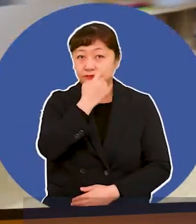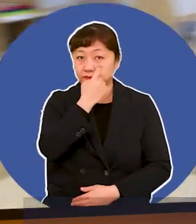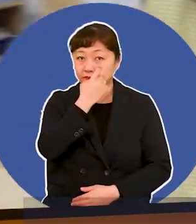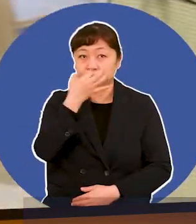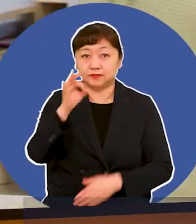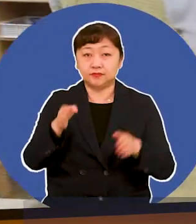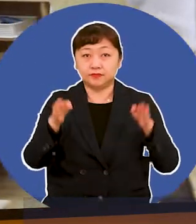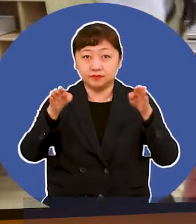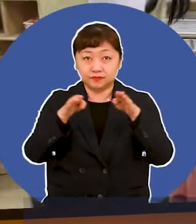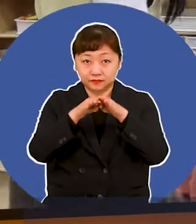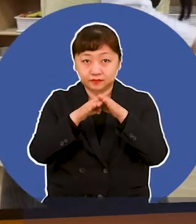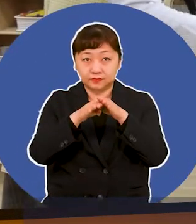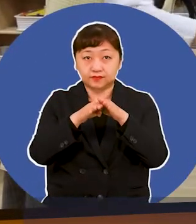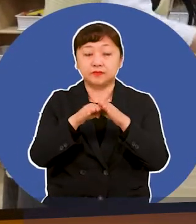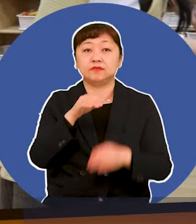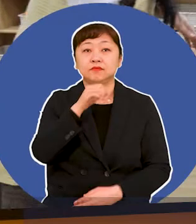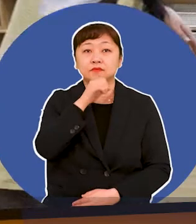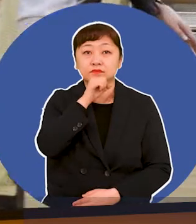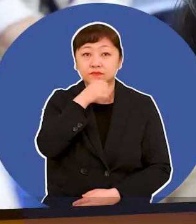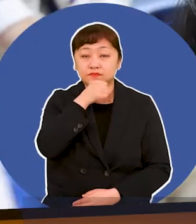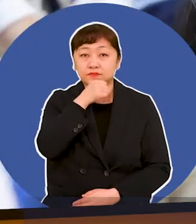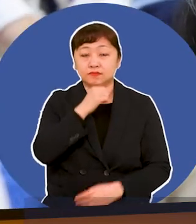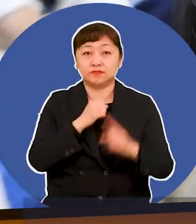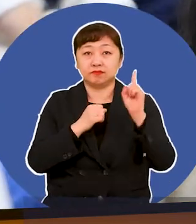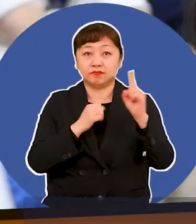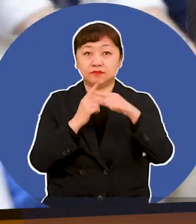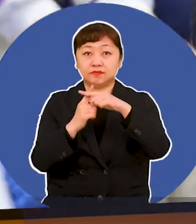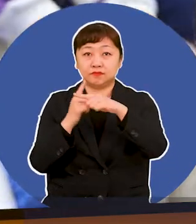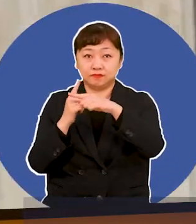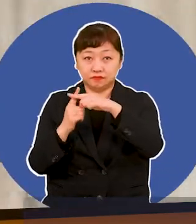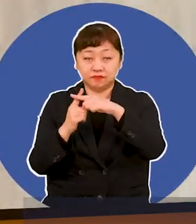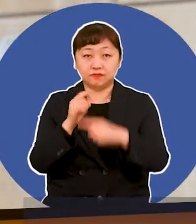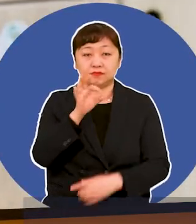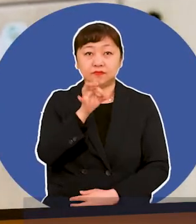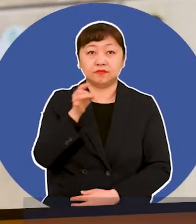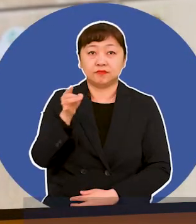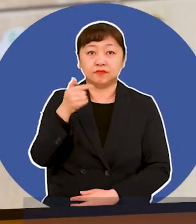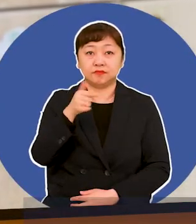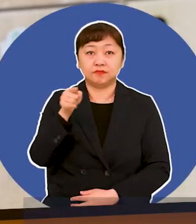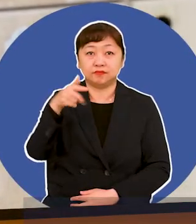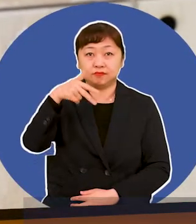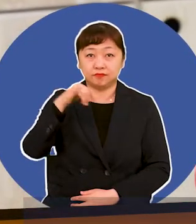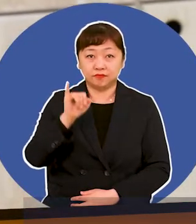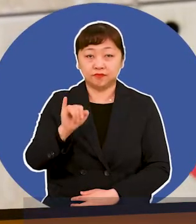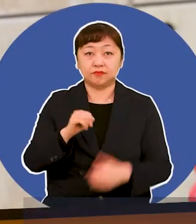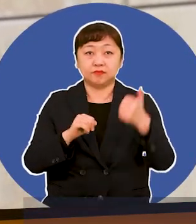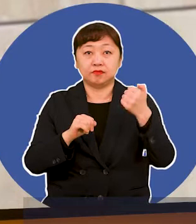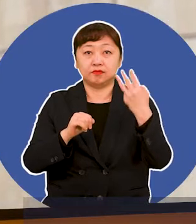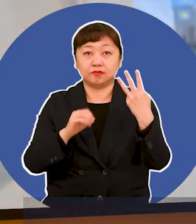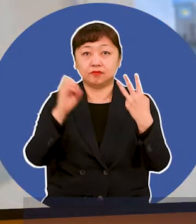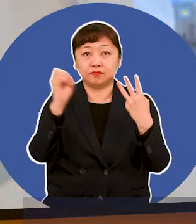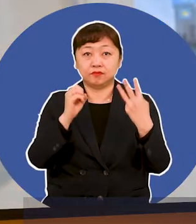기관인 한국 생산성 본부 인증원 으로부터 건축물 효율 등급 1+ 플러스 획득과 에너지